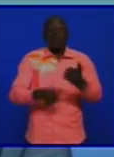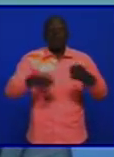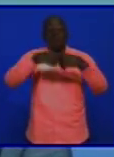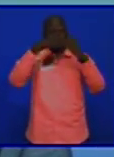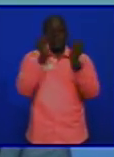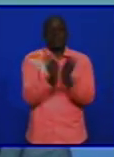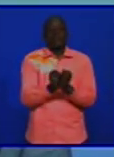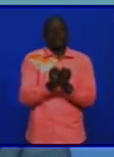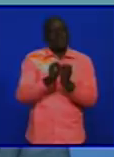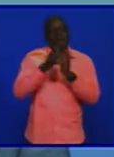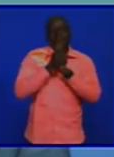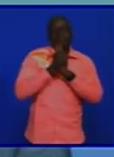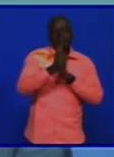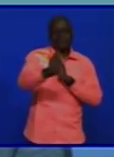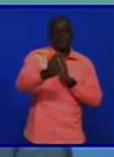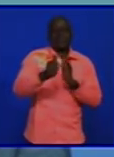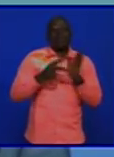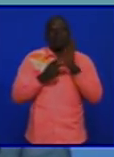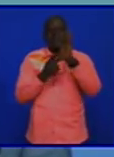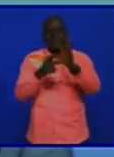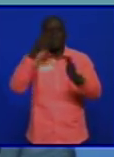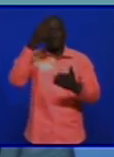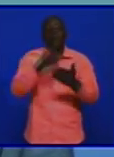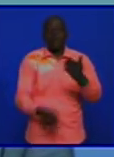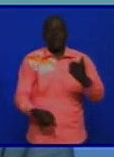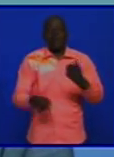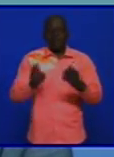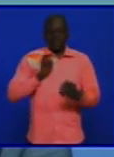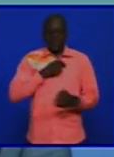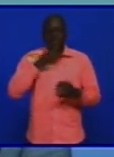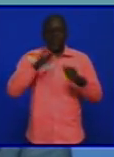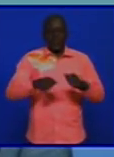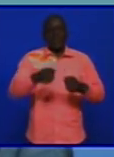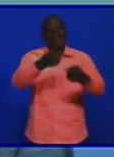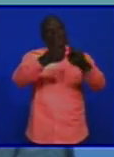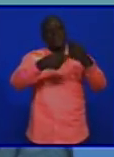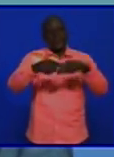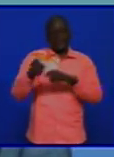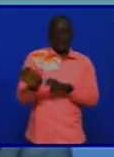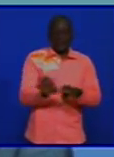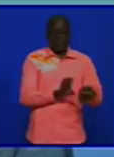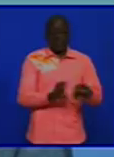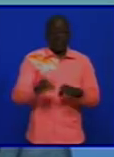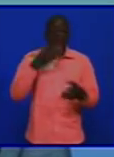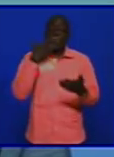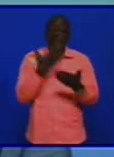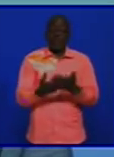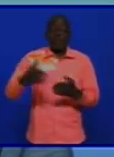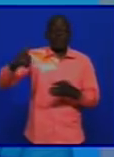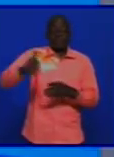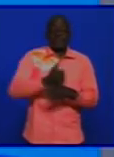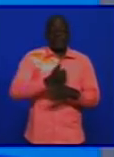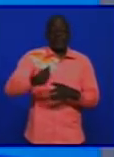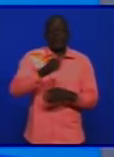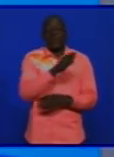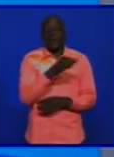compétitif et montrer en quoi nous pouvons faire en sorte qu'il puisse venir faire de bonnes affaires au Burkina Faso.